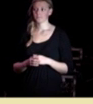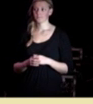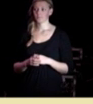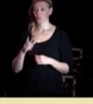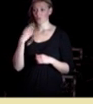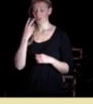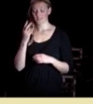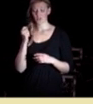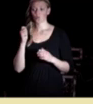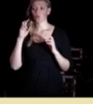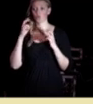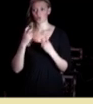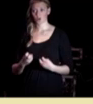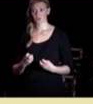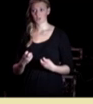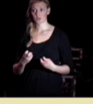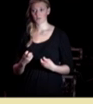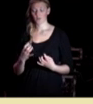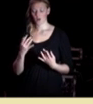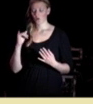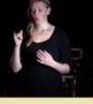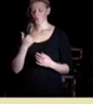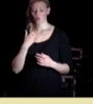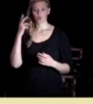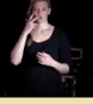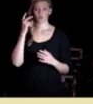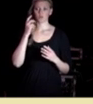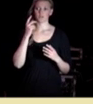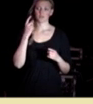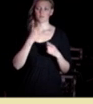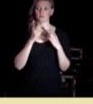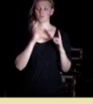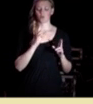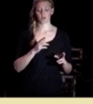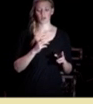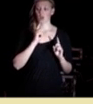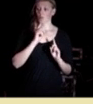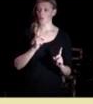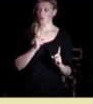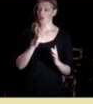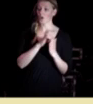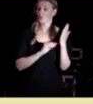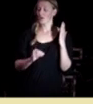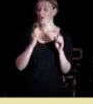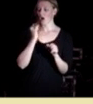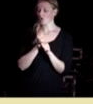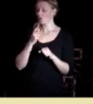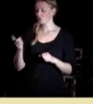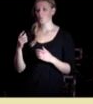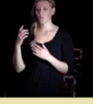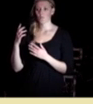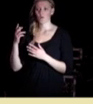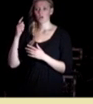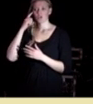Og det vi har sett i noen undersøkelser er jo at rusmisbrukere rapporterer, akkurat som psykiatriske pasienter, at